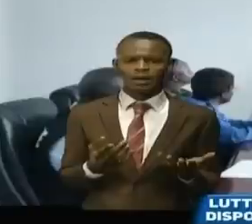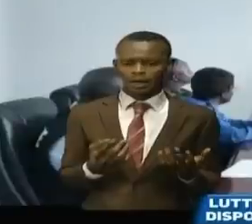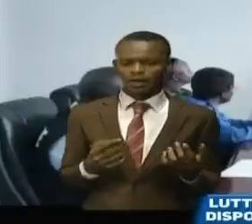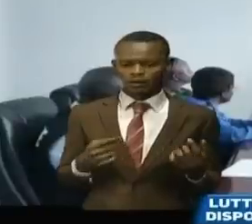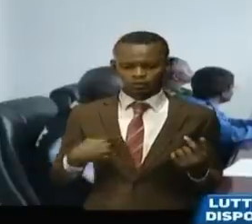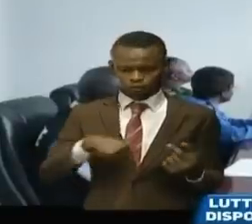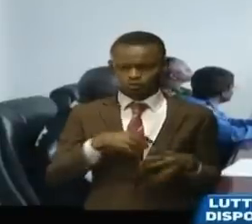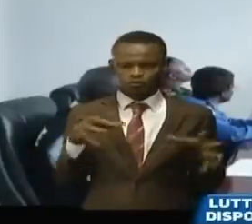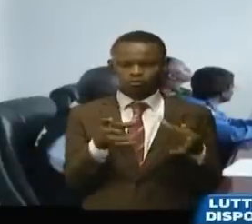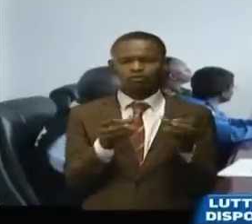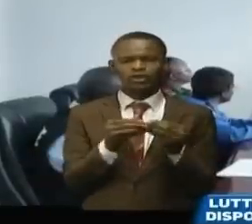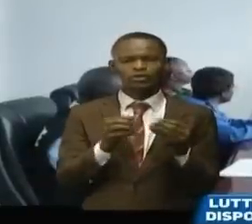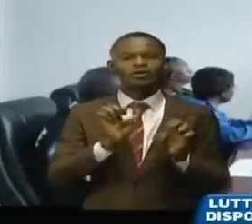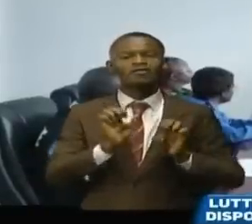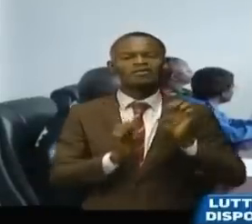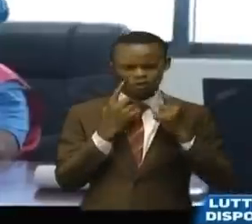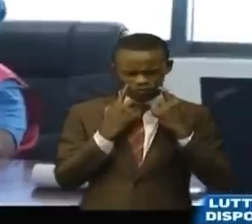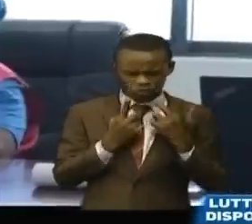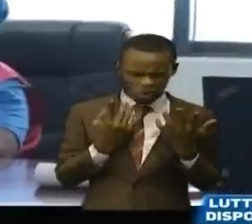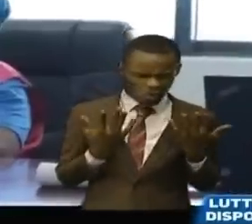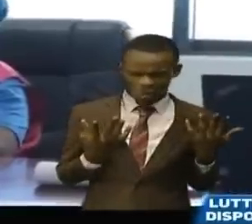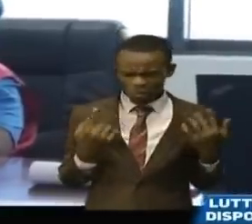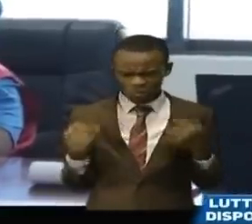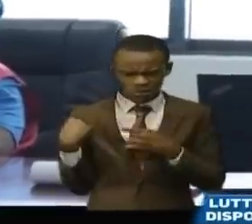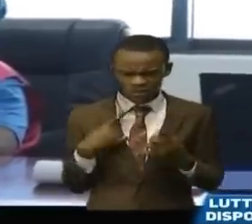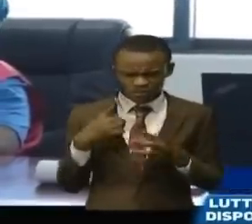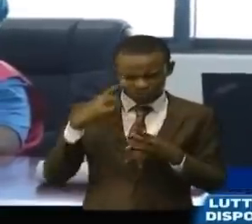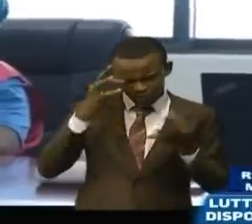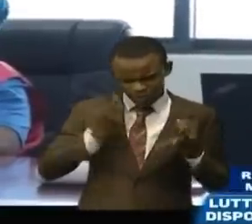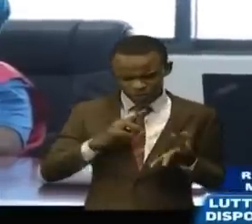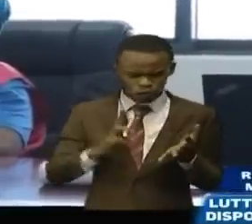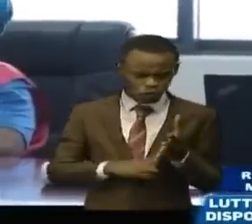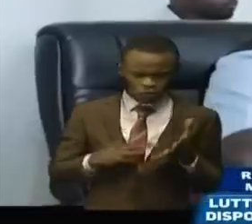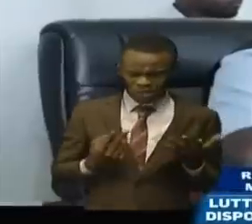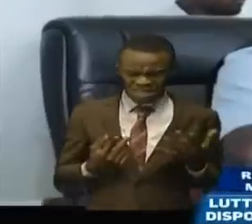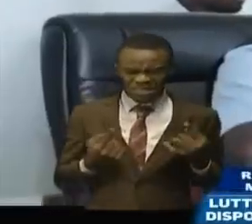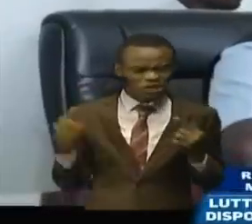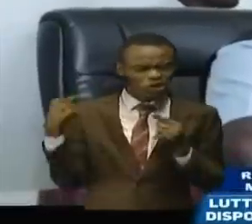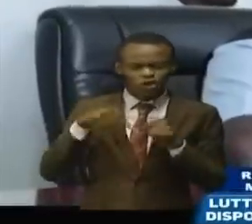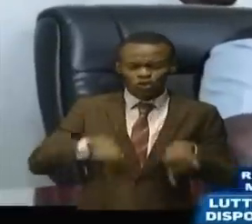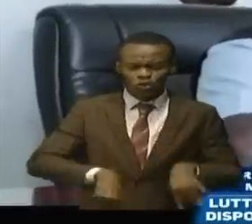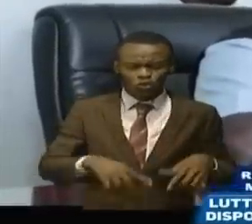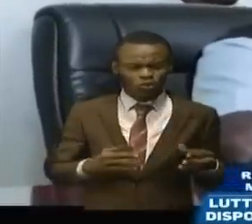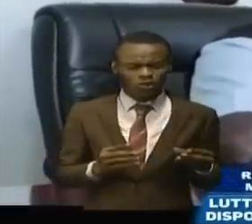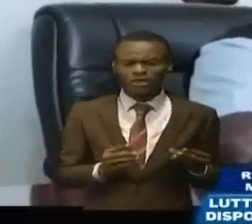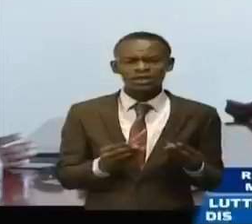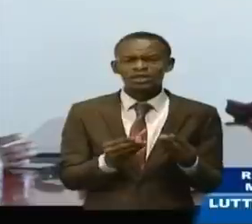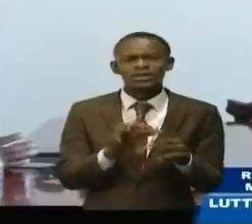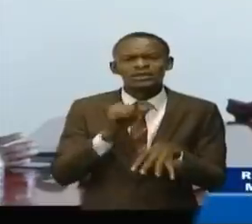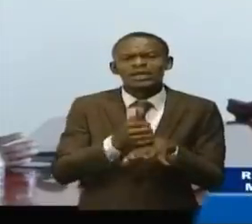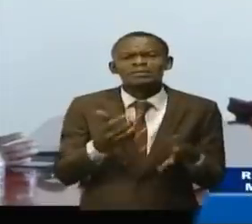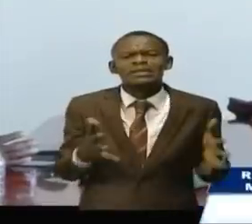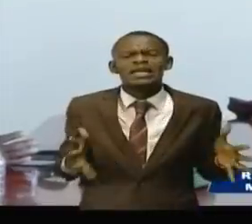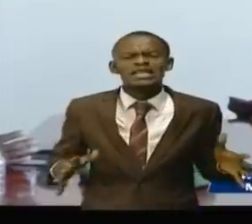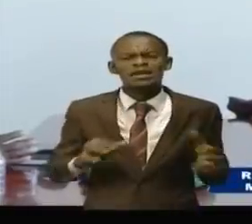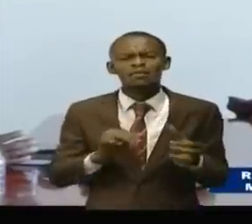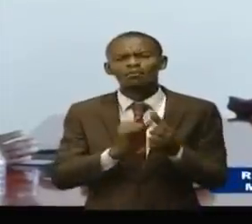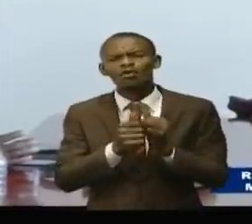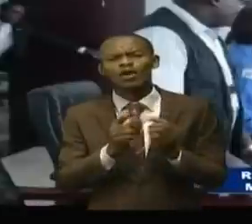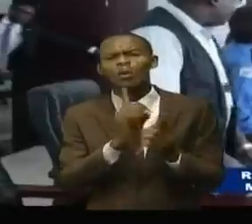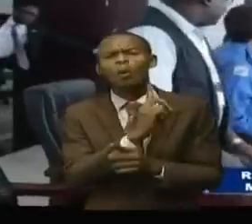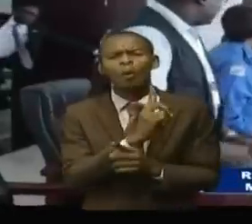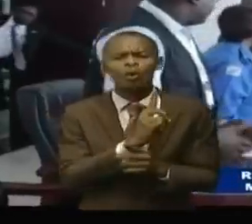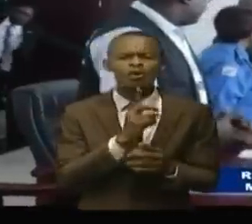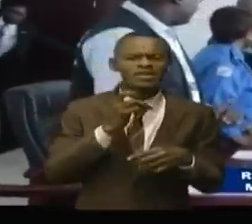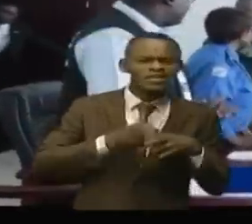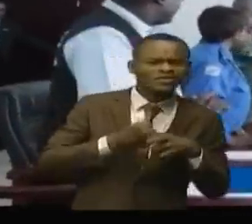œuvre. Ont été présents à cette réunion la représentante adjointe du BCNUD ainsi que le point Foucault,